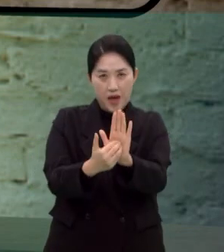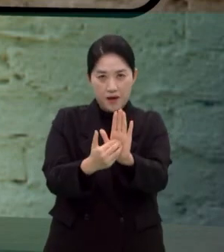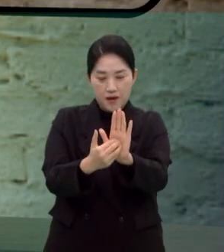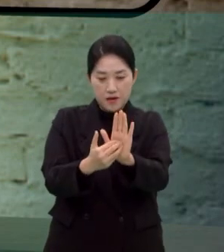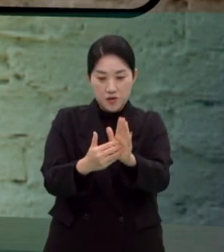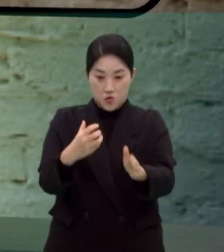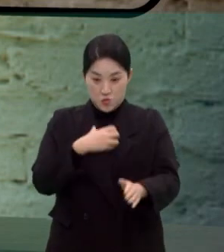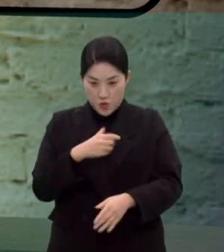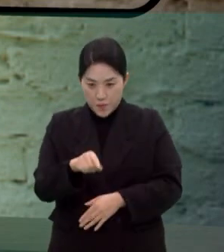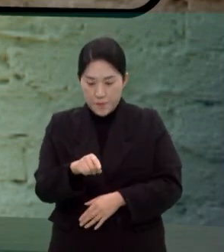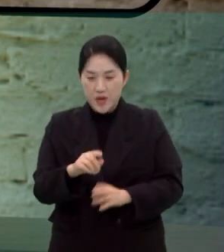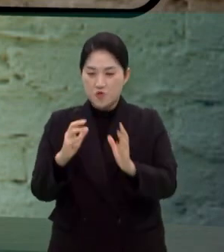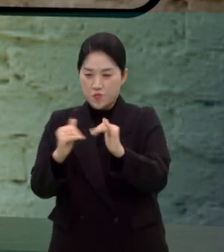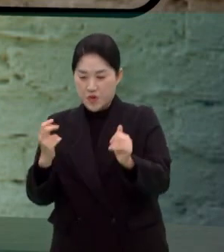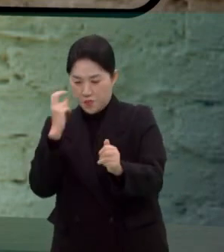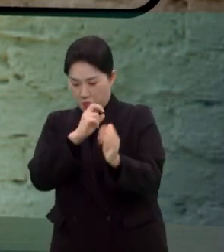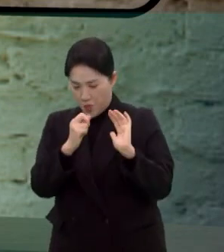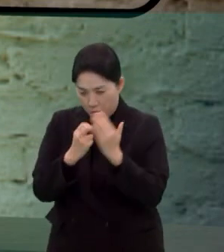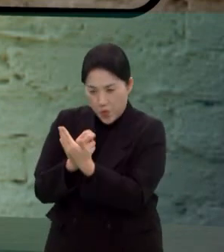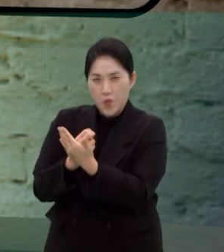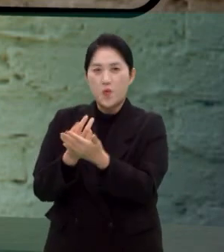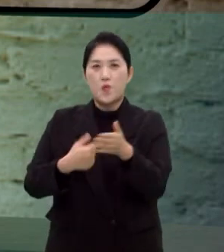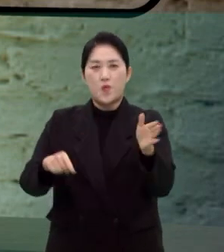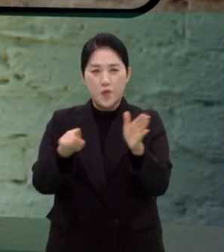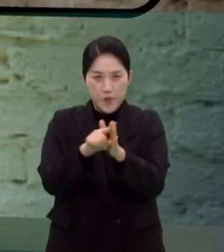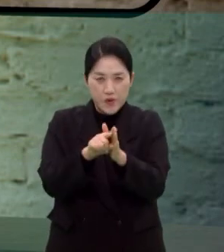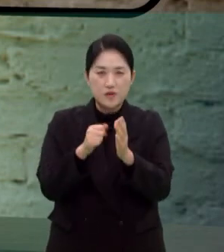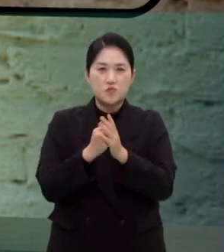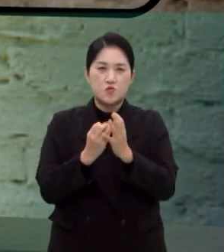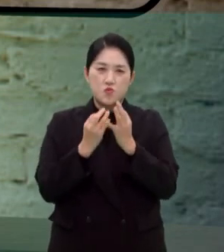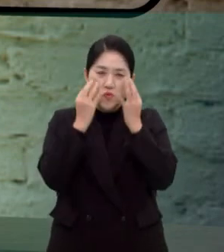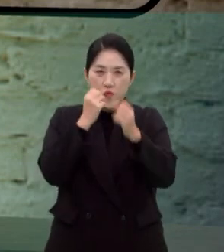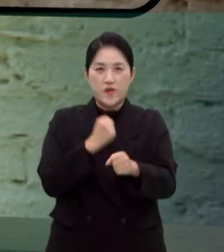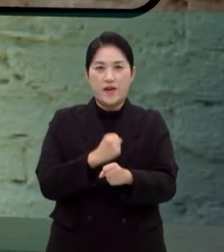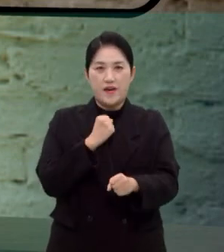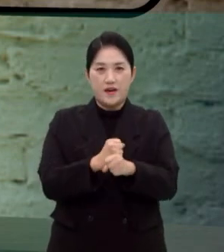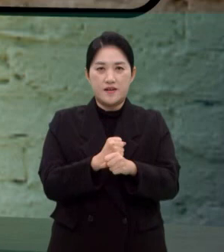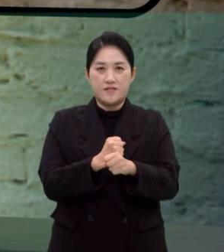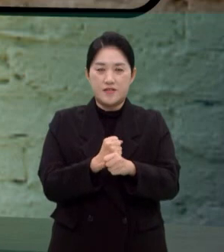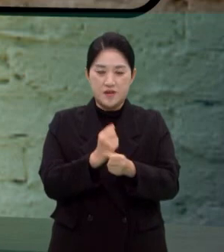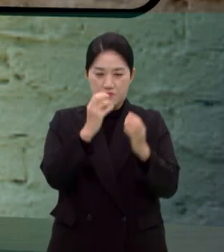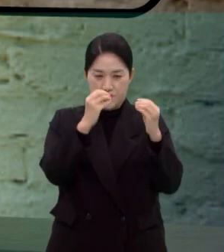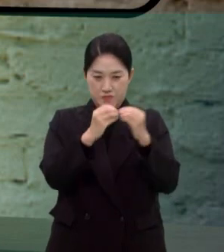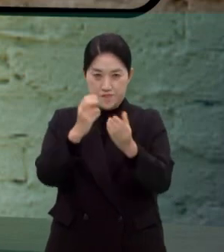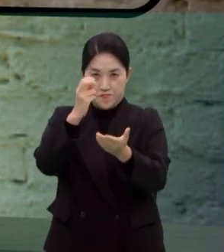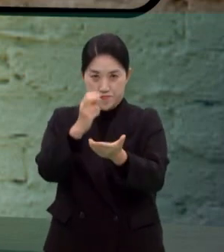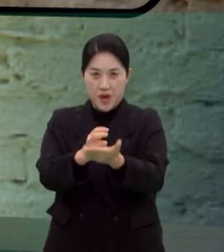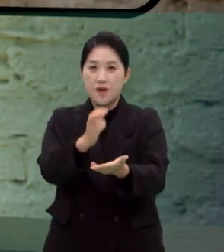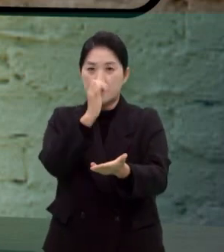위험으로부터 국민을 보호하기 위하여 노력하여야 한다. 이렇게 규정하고 있습니다.